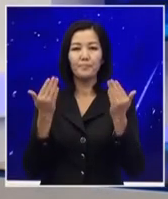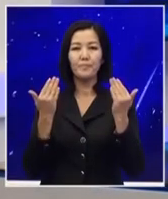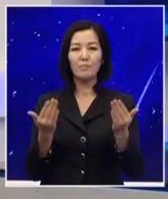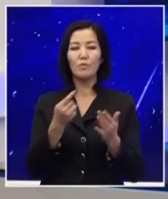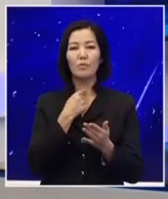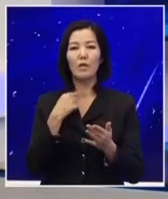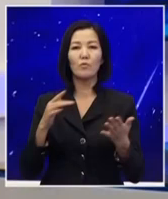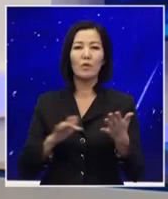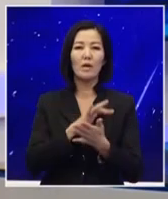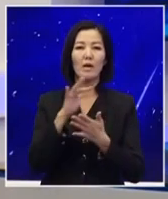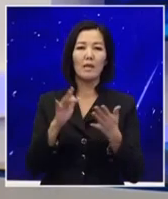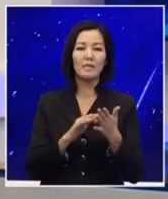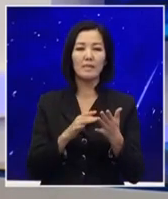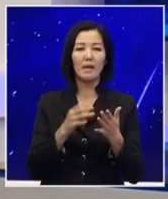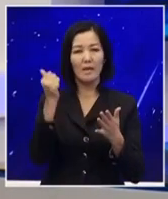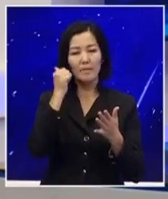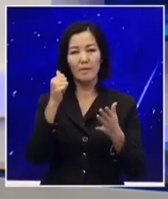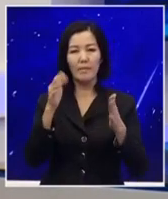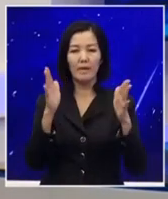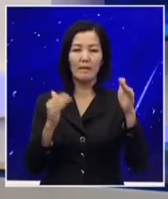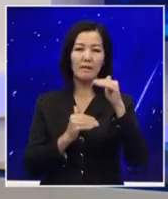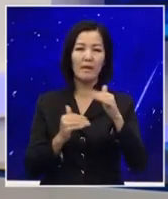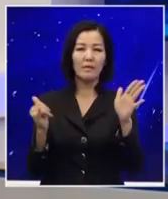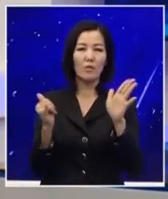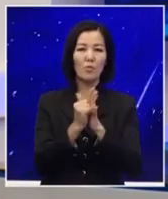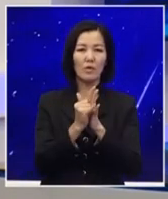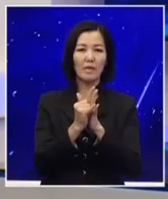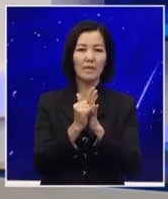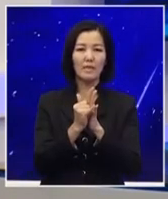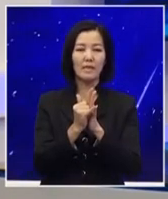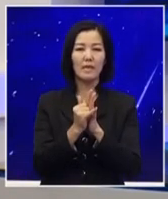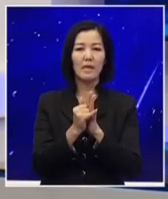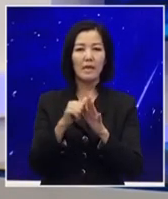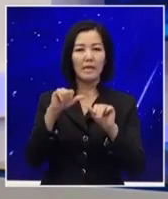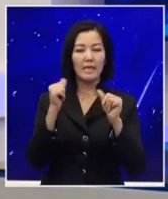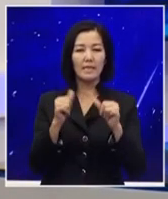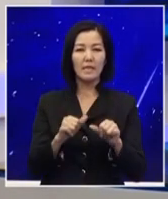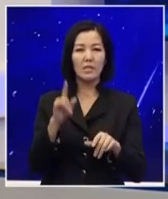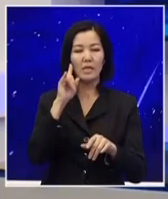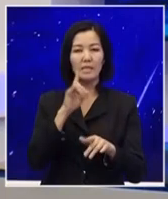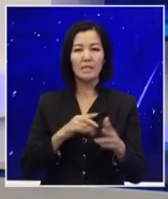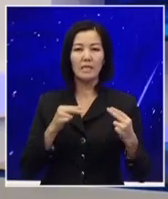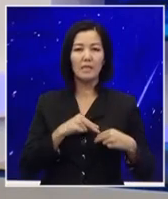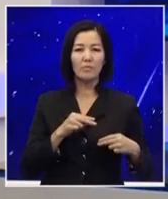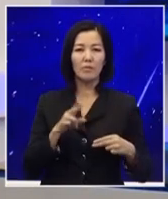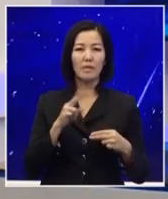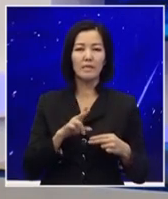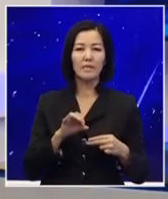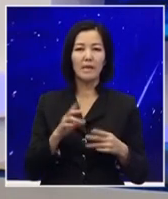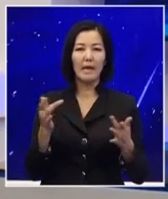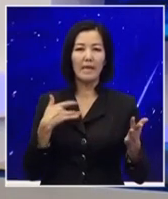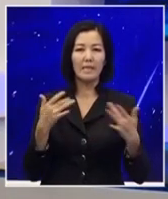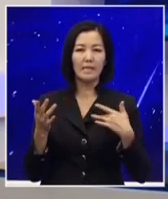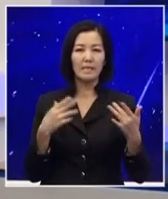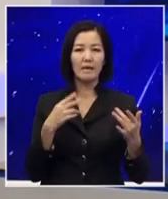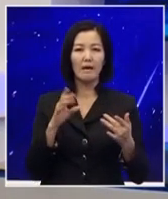Жақсының аты өлмейді. Бүгін Талдықорған қаласында тағы бір мемориалдық тақта салтанатты түрде ашылды. Арнайы ескерткіш Қазақстан Республикасының еңбек сіңірген